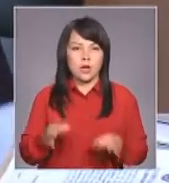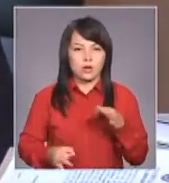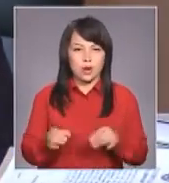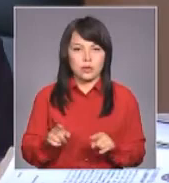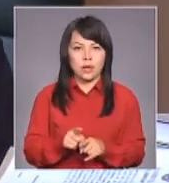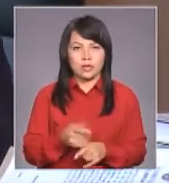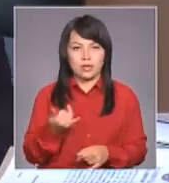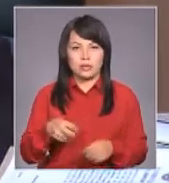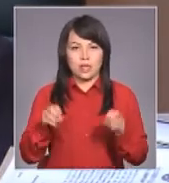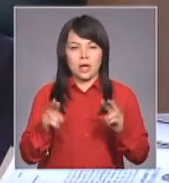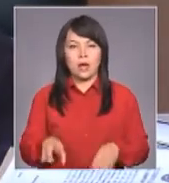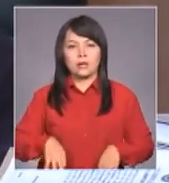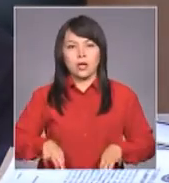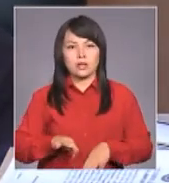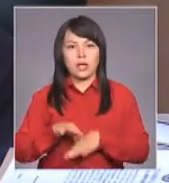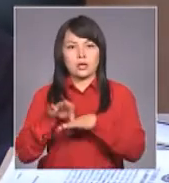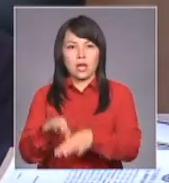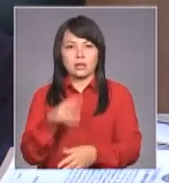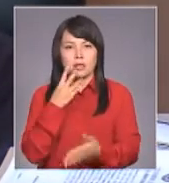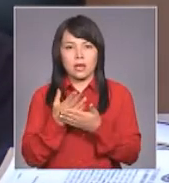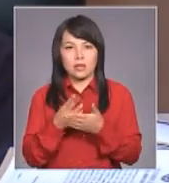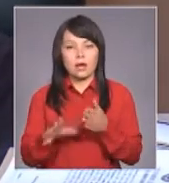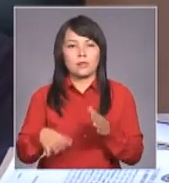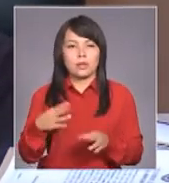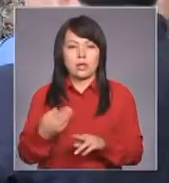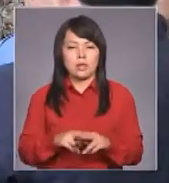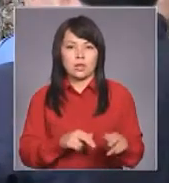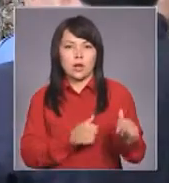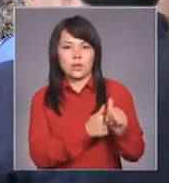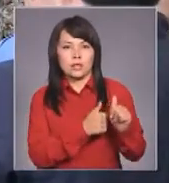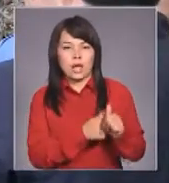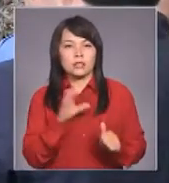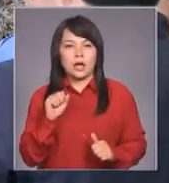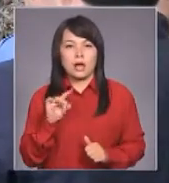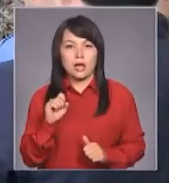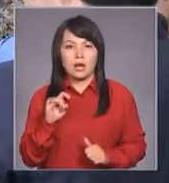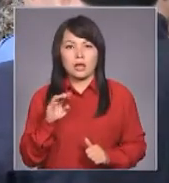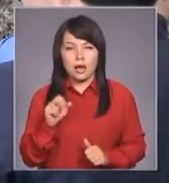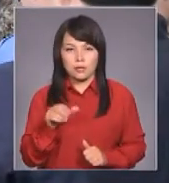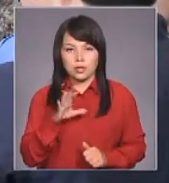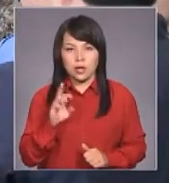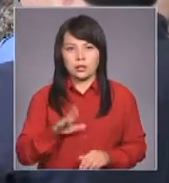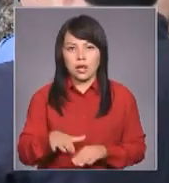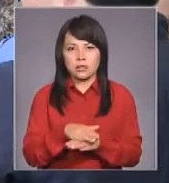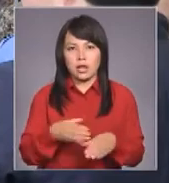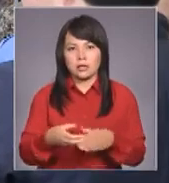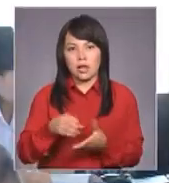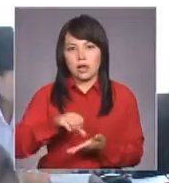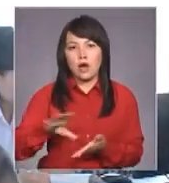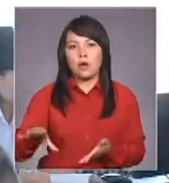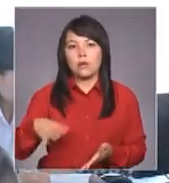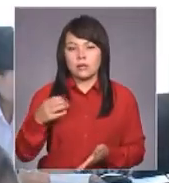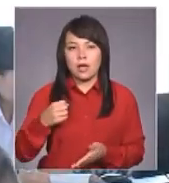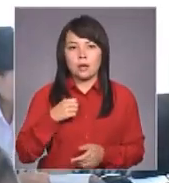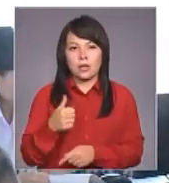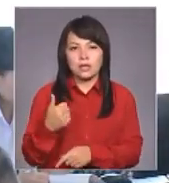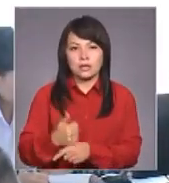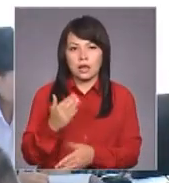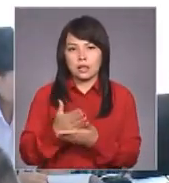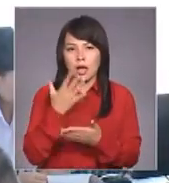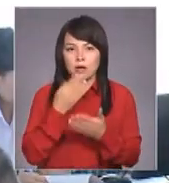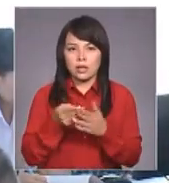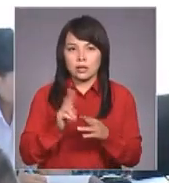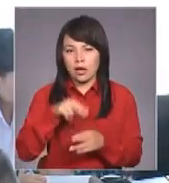арнайы көлікпен жеткізілді. Оның бұрынғы орынбасары және Сарыарқа әлеуметтік кәсіпкерлер корпорациясының бұрынғы басшысы